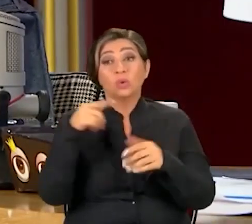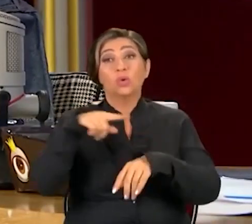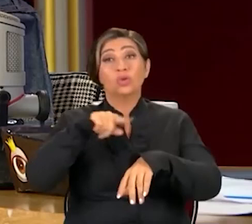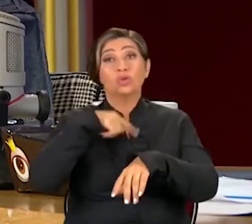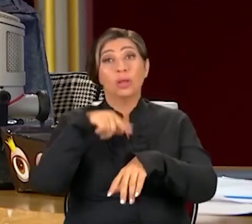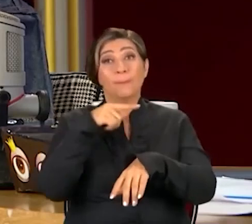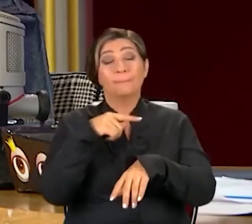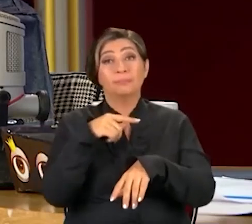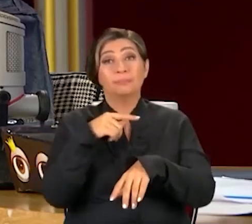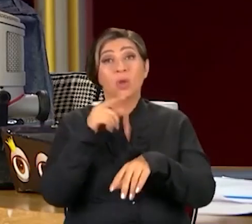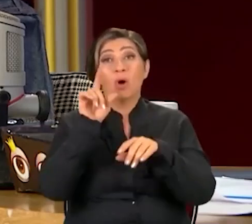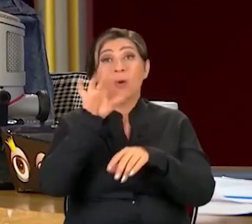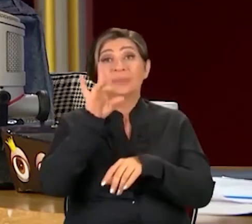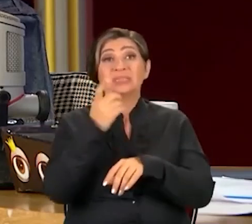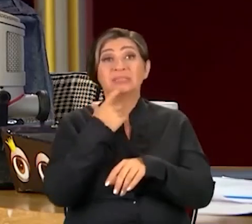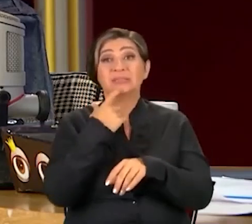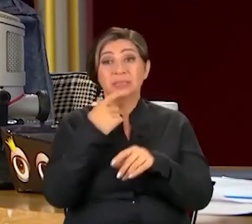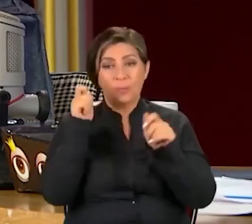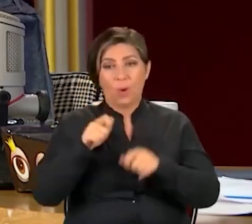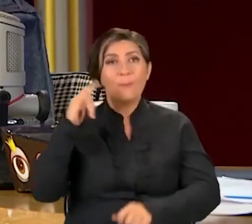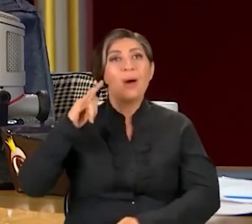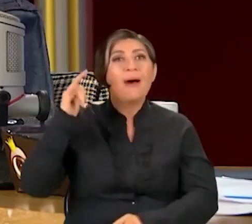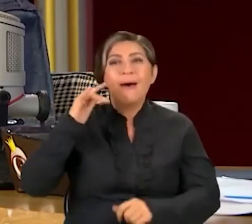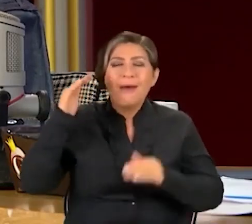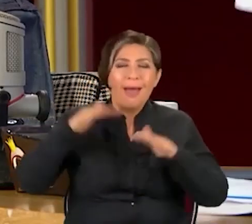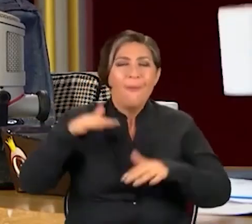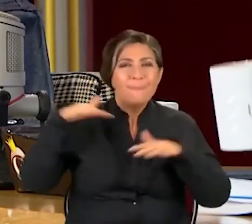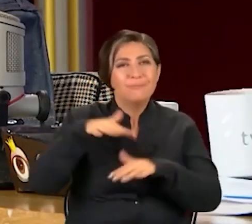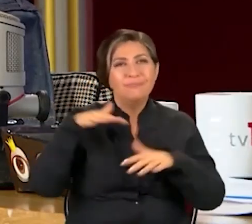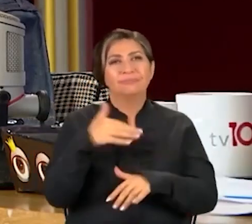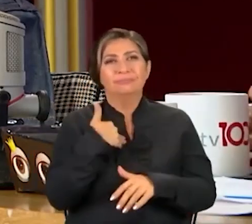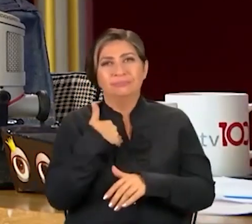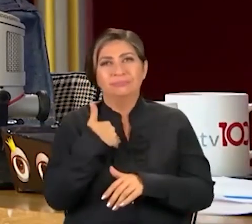dönem, ben 15 yıldır falan yapıyorum rap.